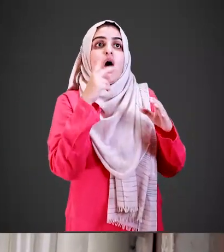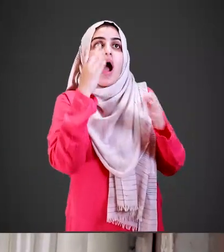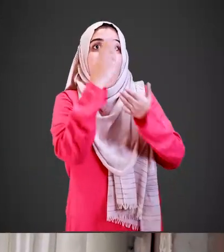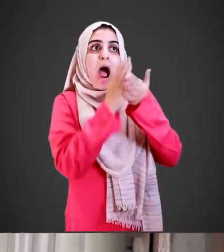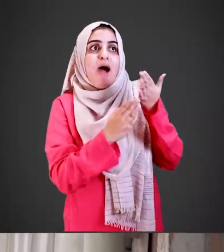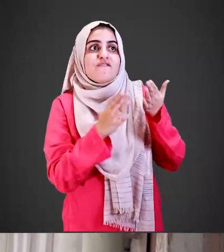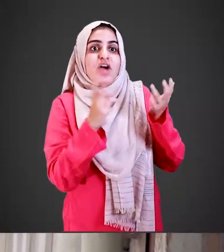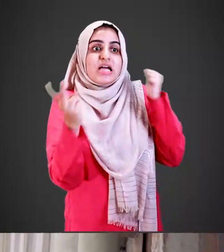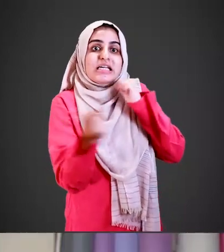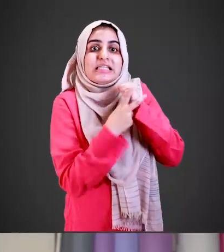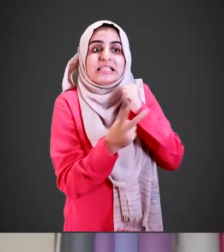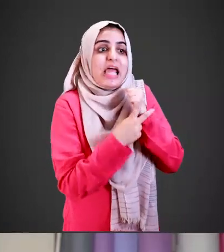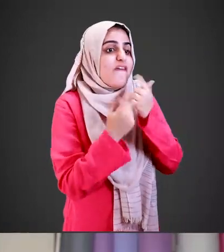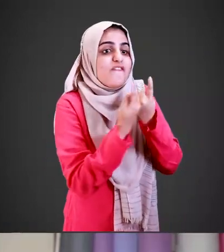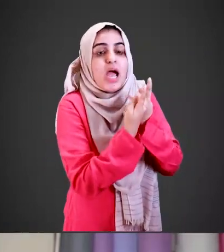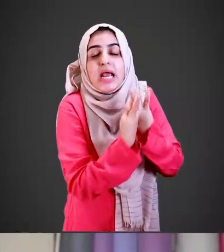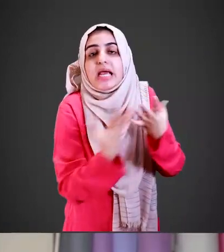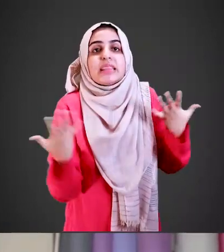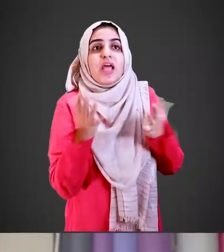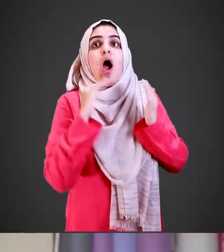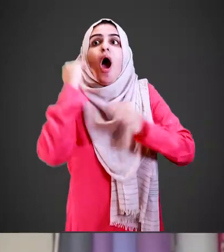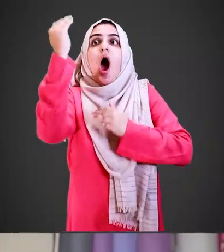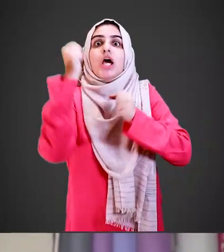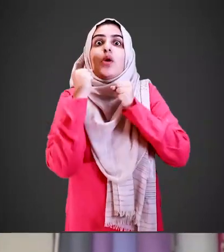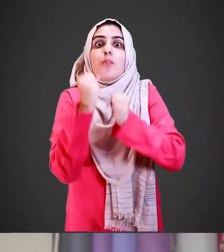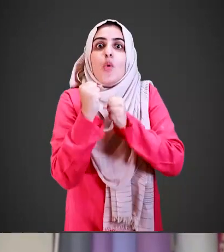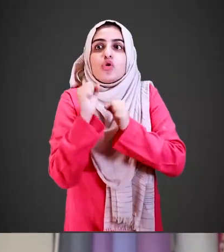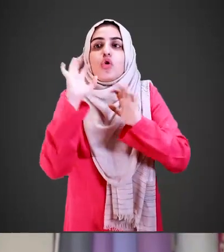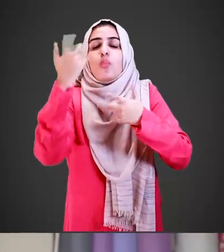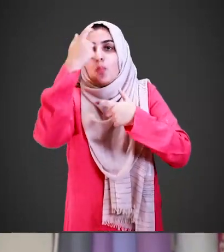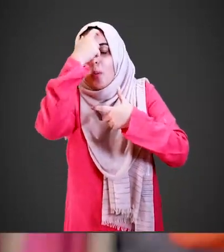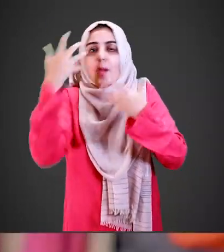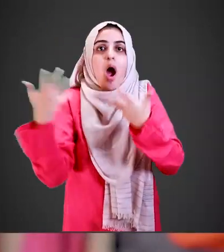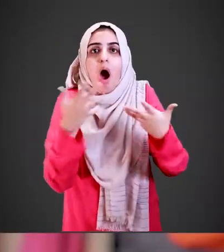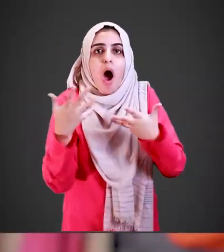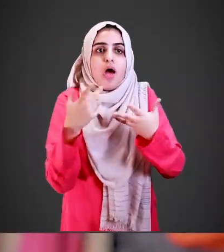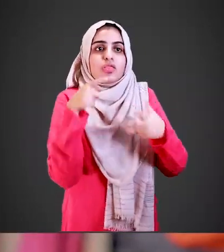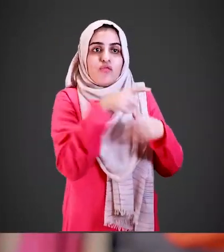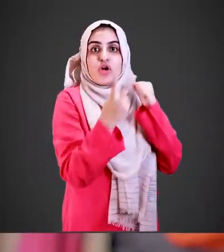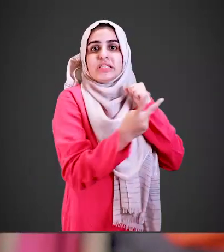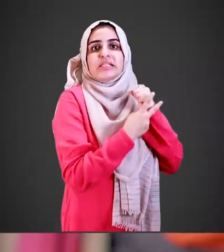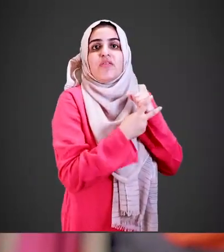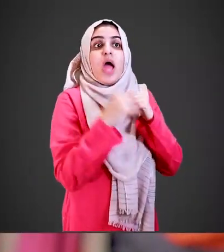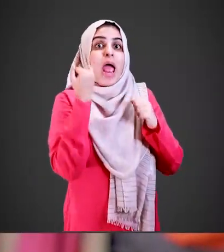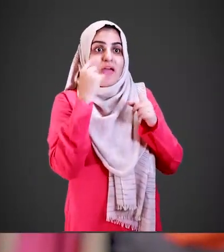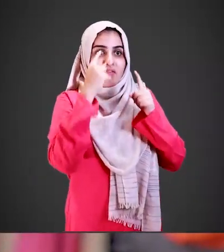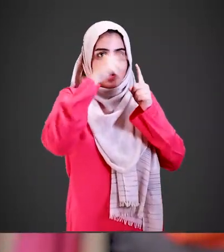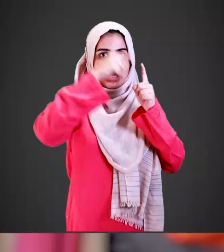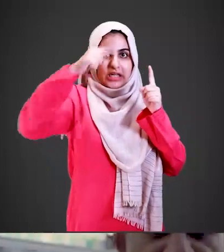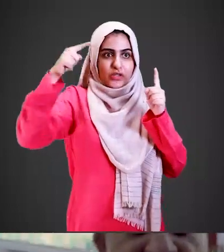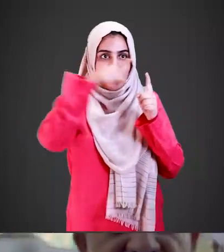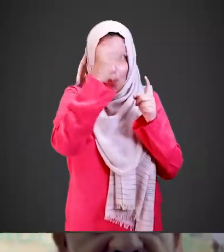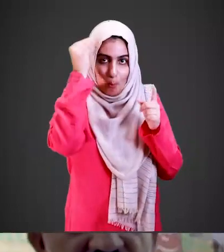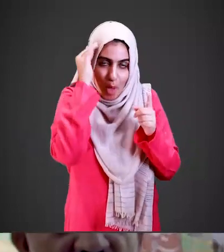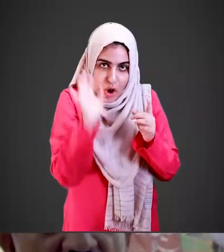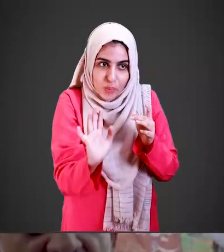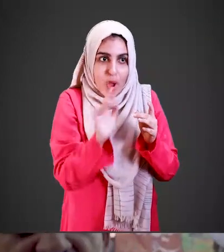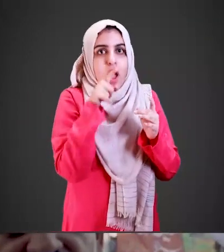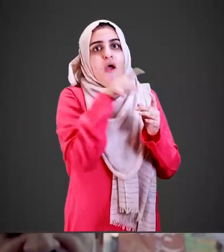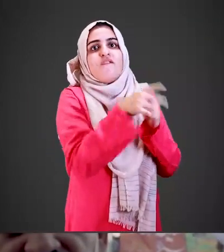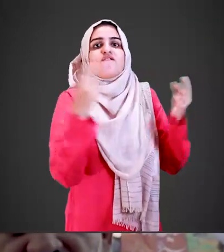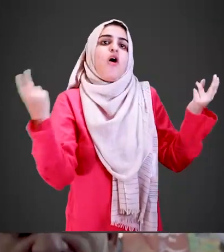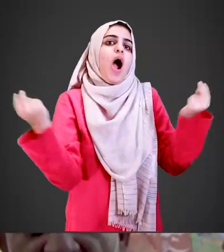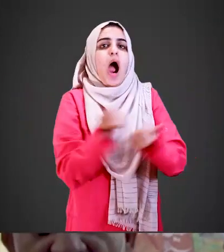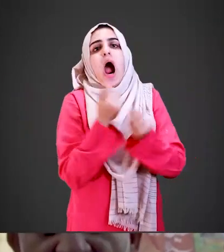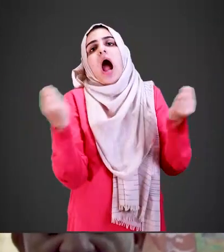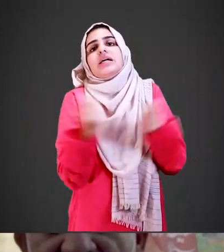سیو کرنا ہے فار رینی ڈیز یا مشکل اوقات کے لیے۔ اگر وہ اکنامکس کو سمجھے گا تو اس کو پتہ ہوگا۔ اسی طرح اگر یہ تو اس